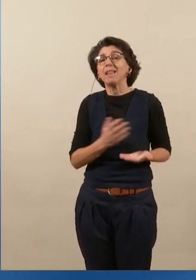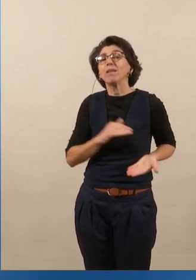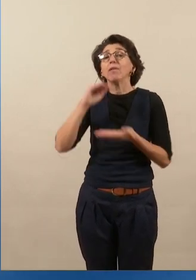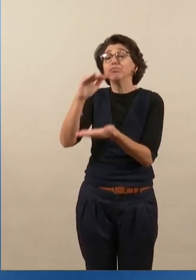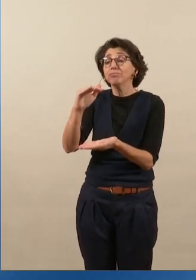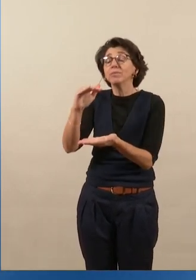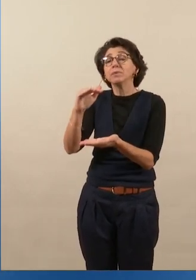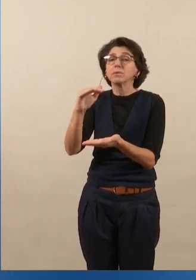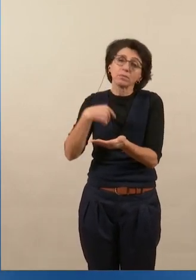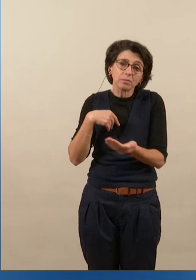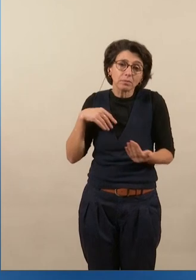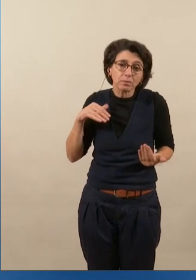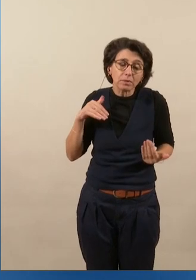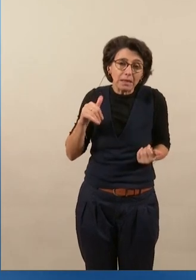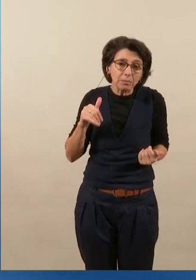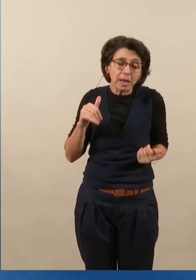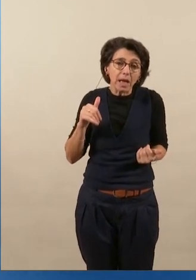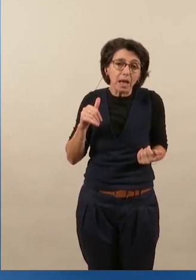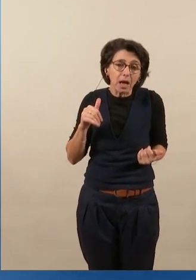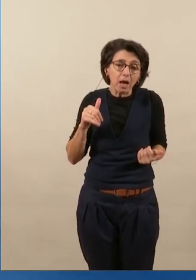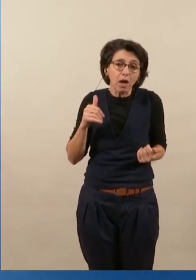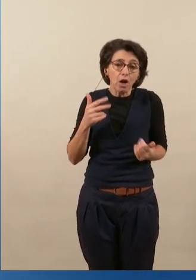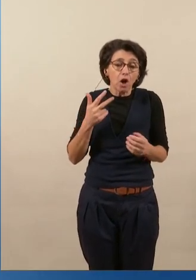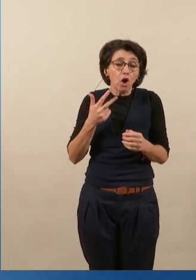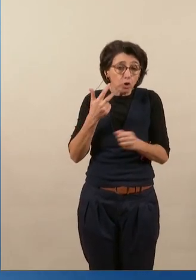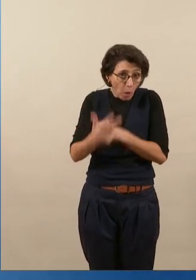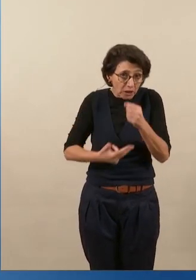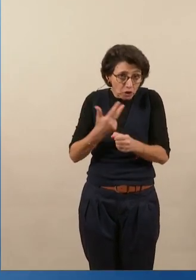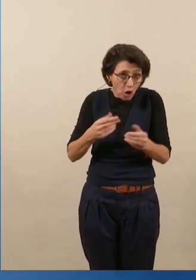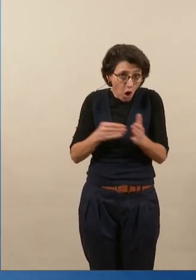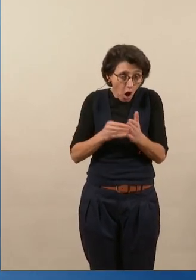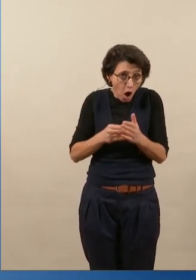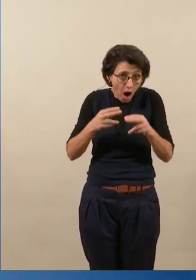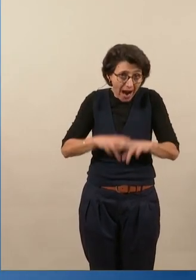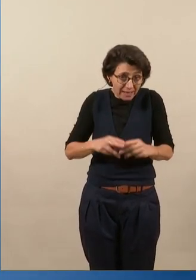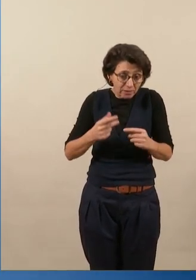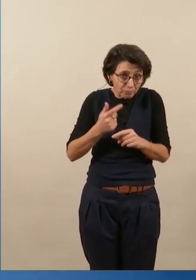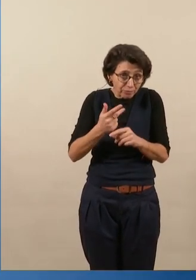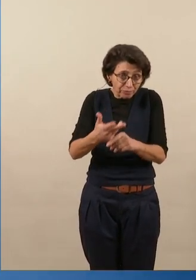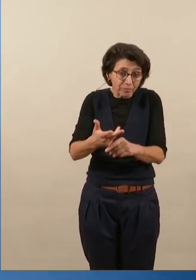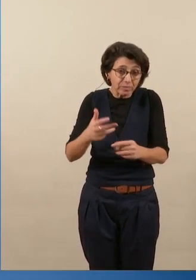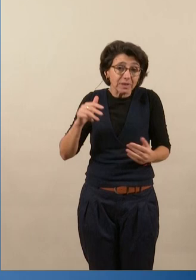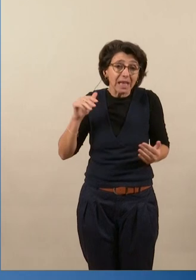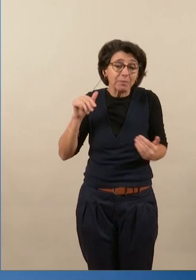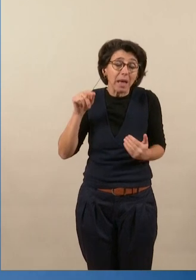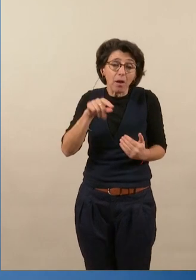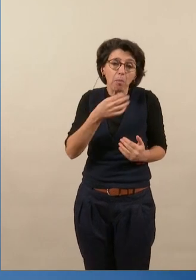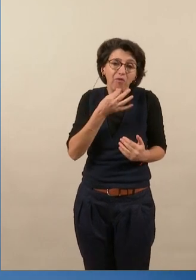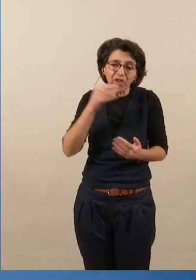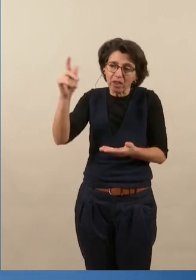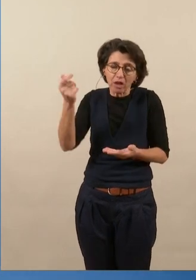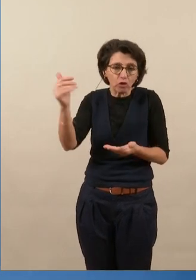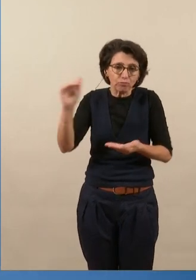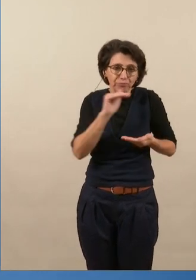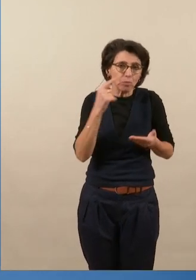trois exercices budgétaires restants pour désendetter notre collectivité